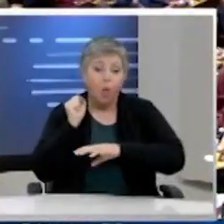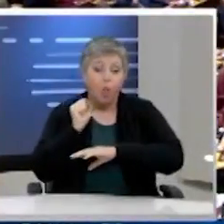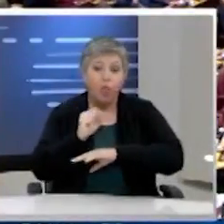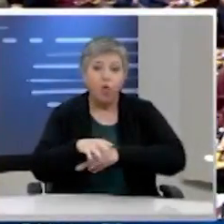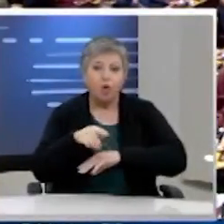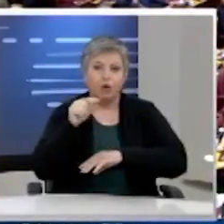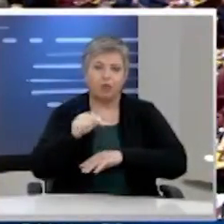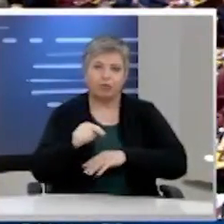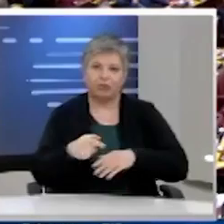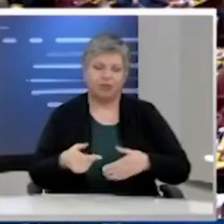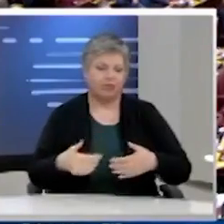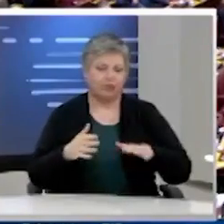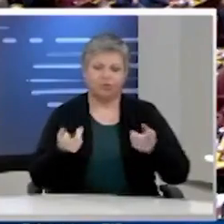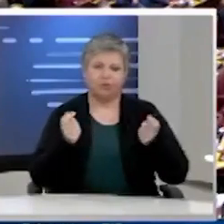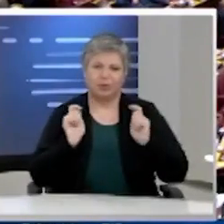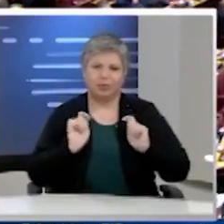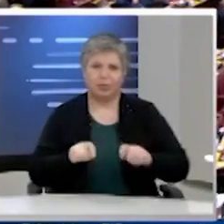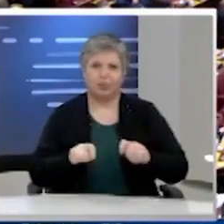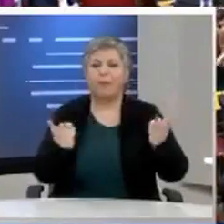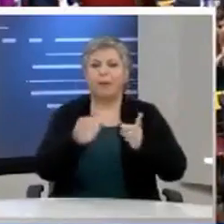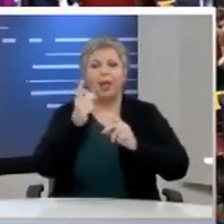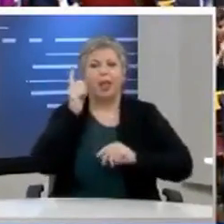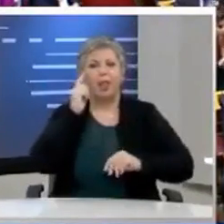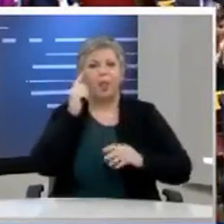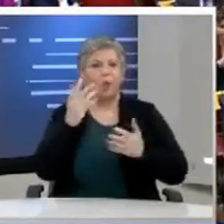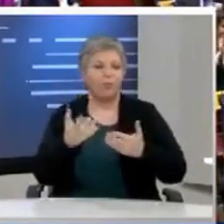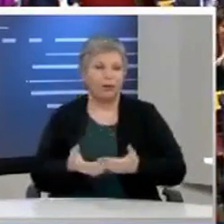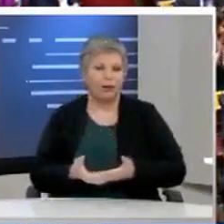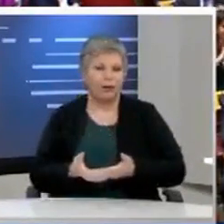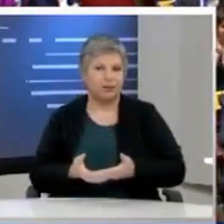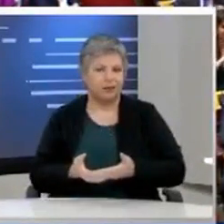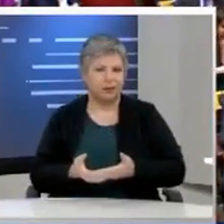голосование в парламенте Греции состоится днем в пятницу. Протестующие не уходят с площади Синтагма.